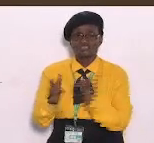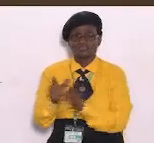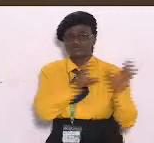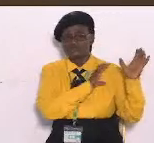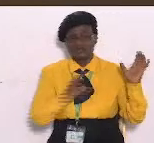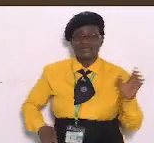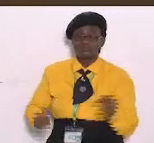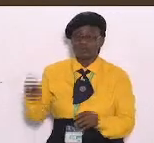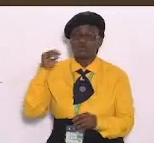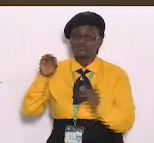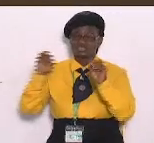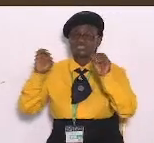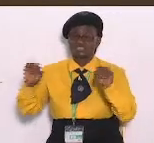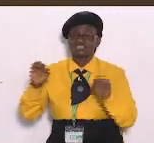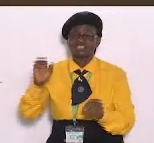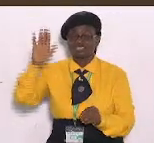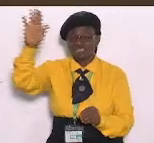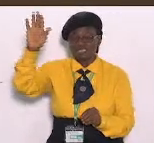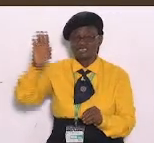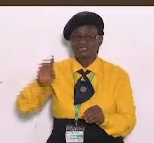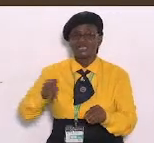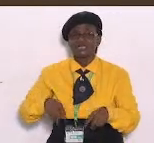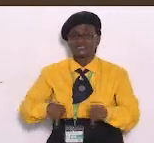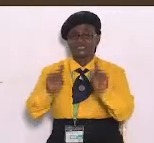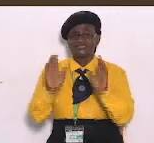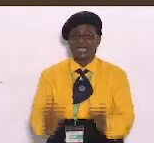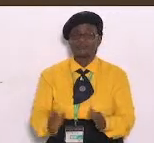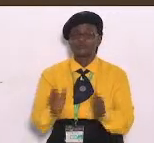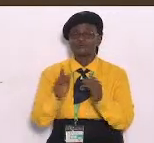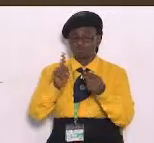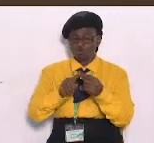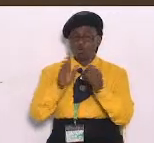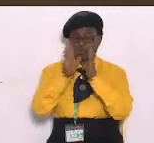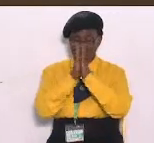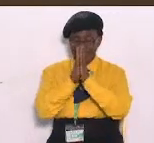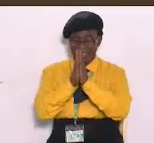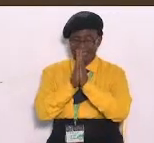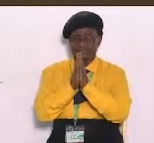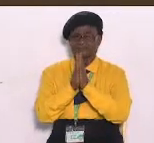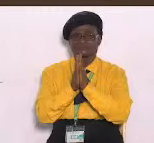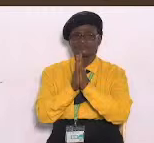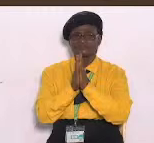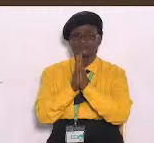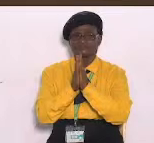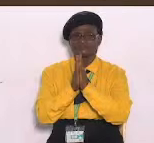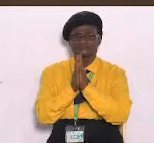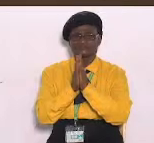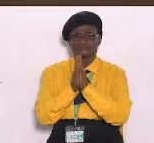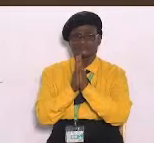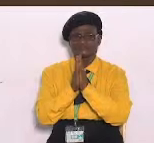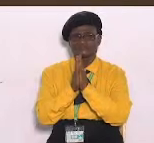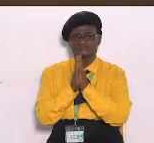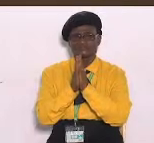faciles au moment où le Seigneur Jésus enseigna aux disciples comment